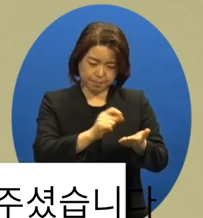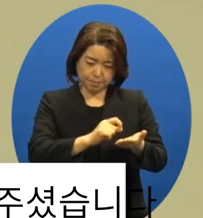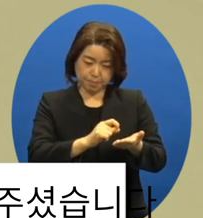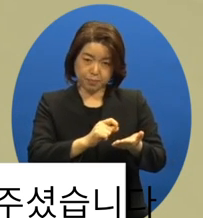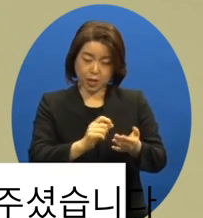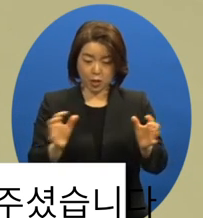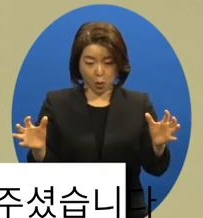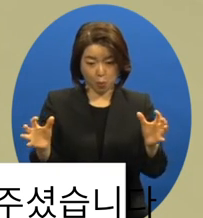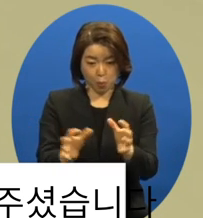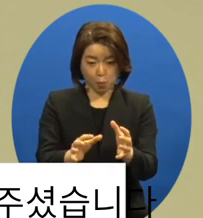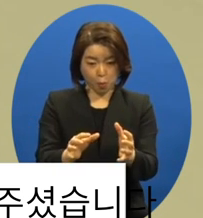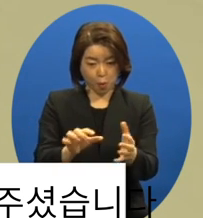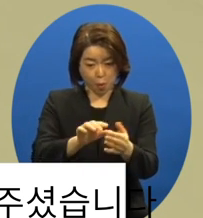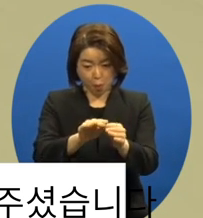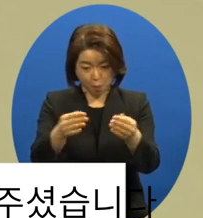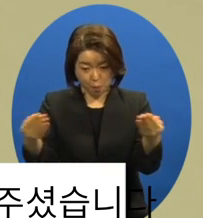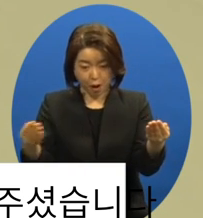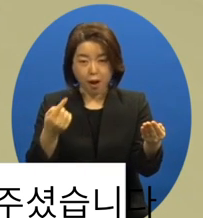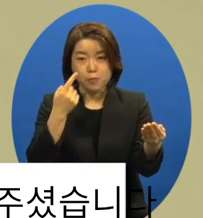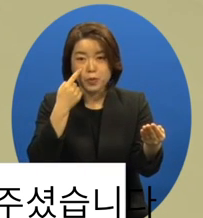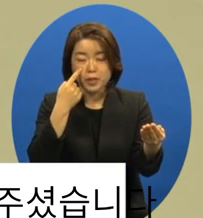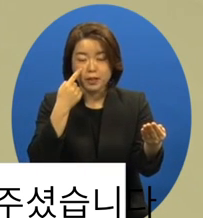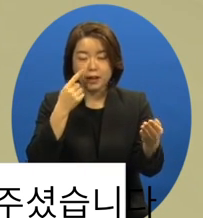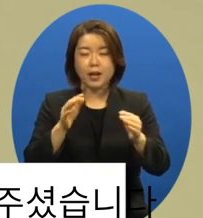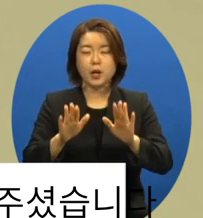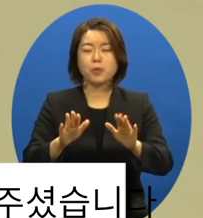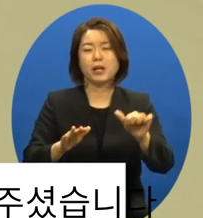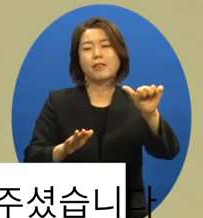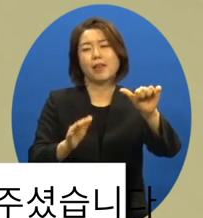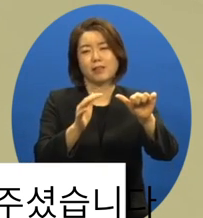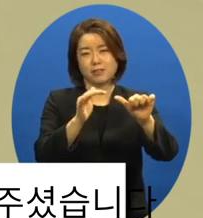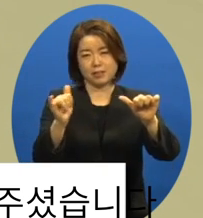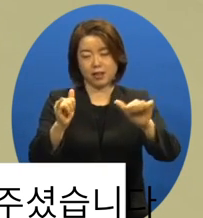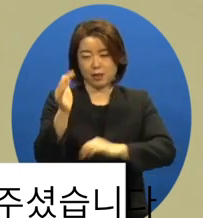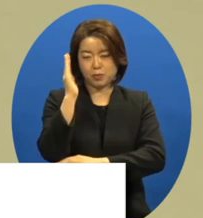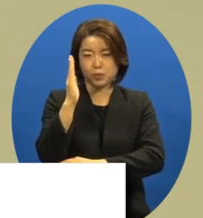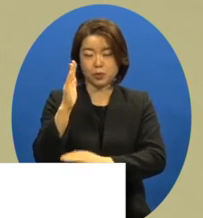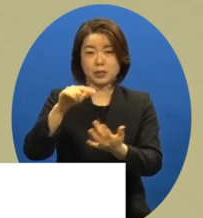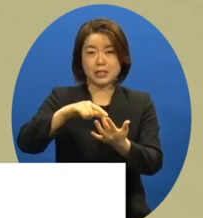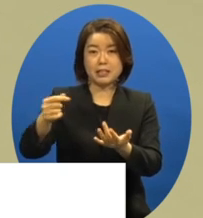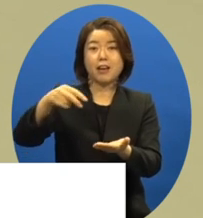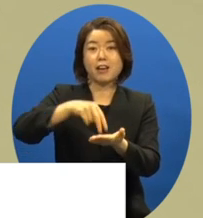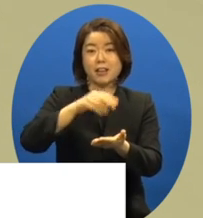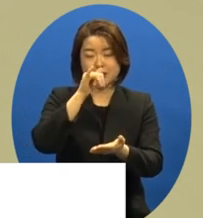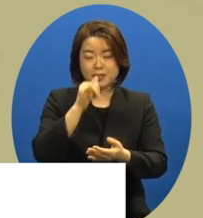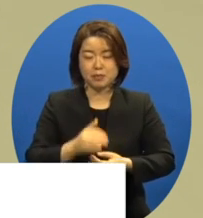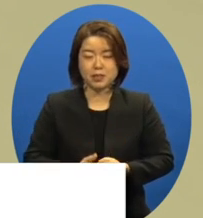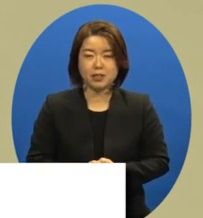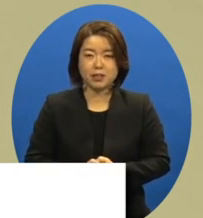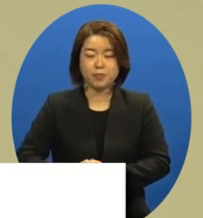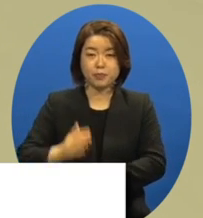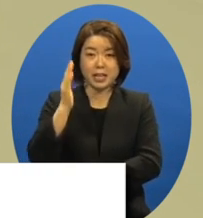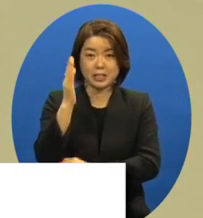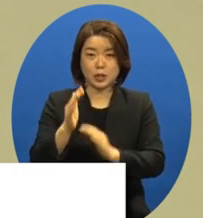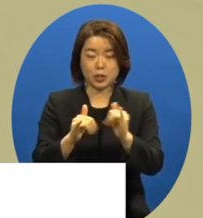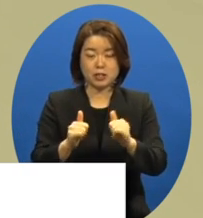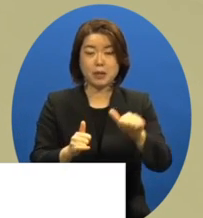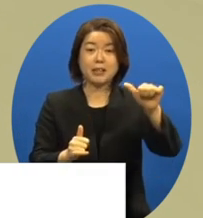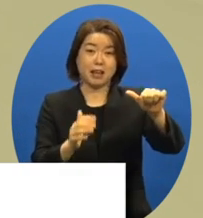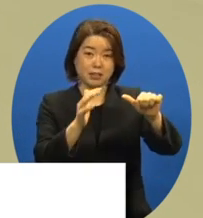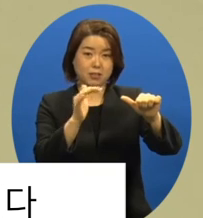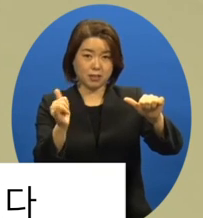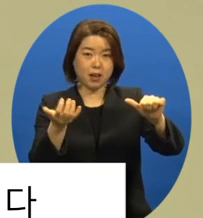이번에 하나님께서 다섯 분의 설교자를 세워주셨습니다. 설교자는 다섯